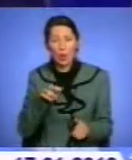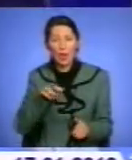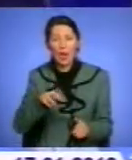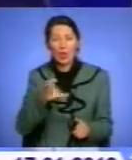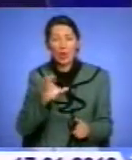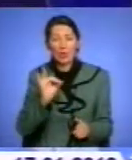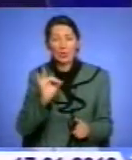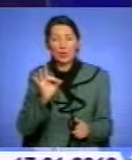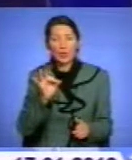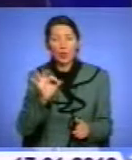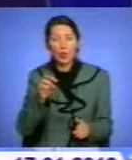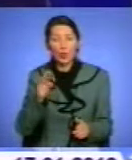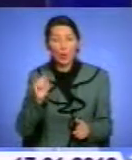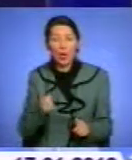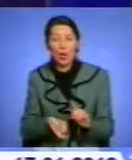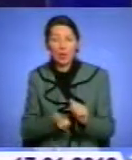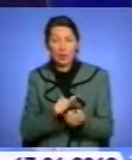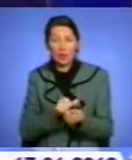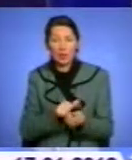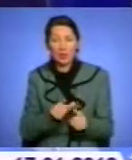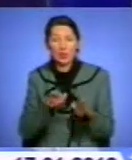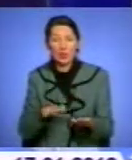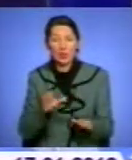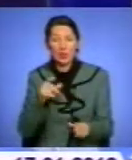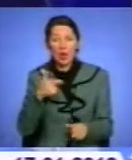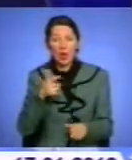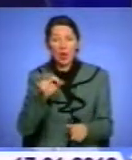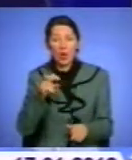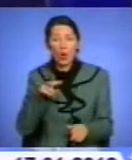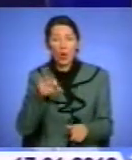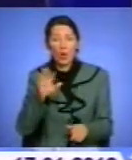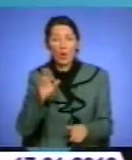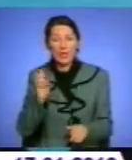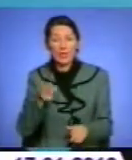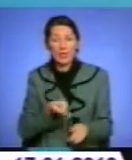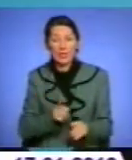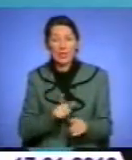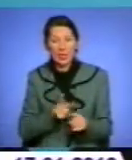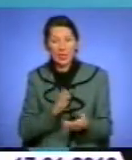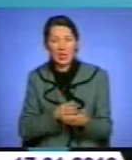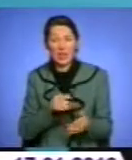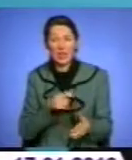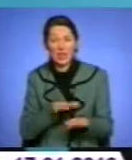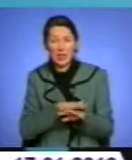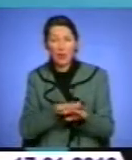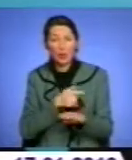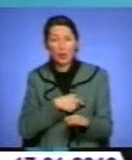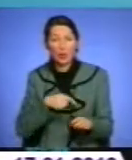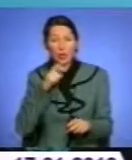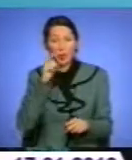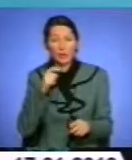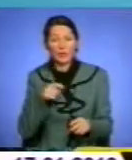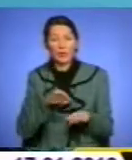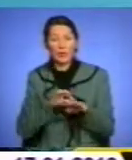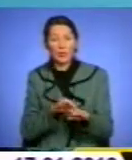місце Михайла Головка, який став народним депутатом України. Ви проведені